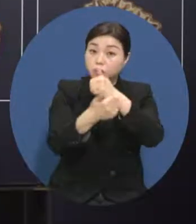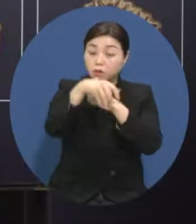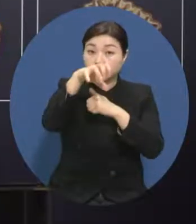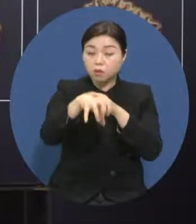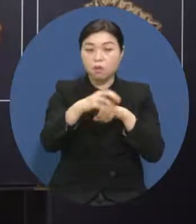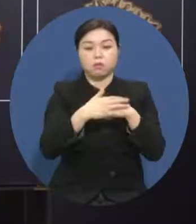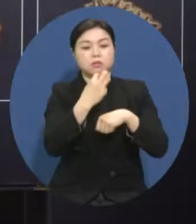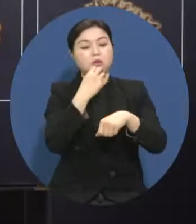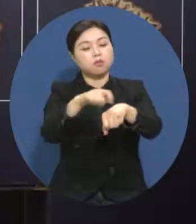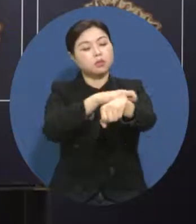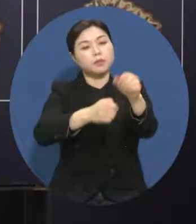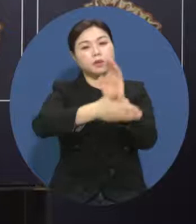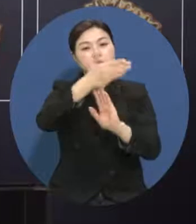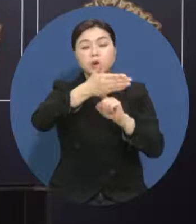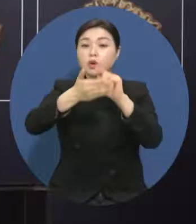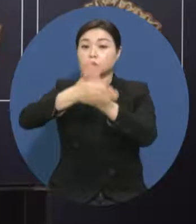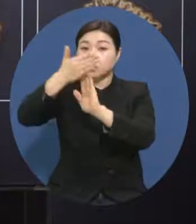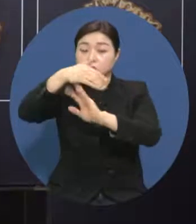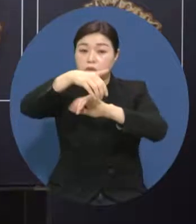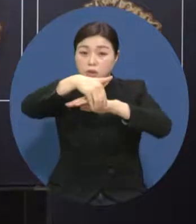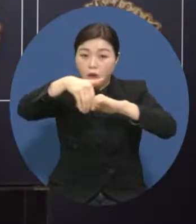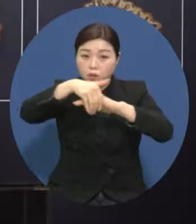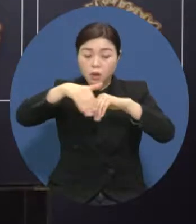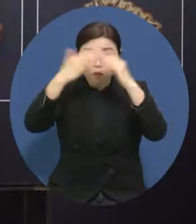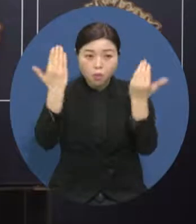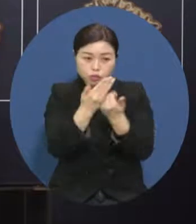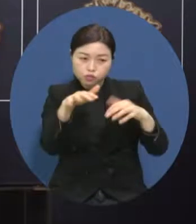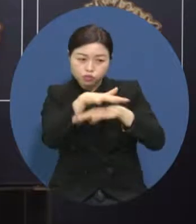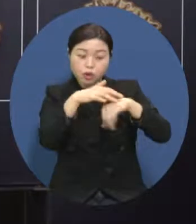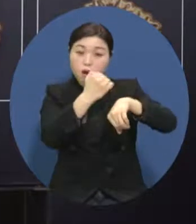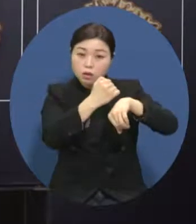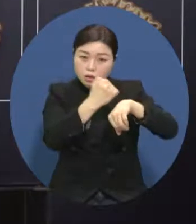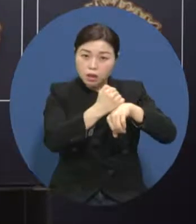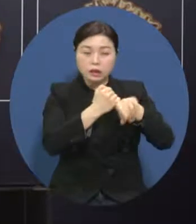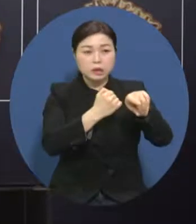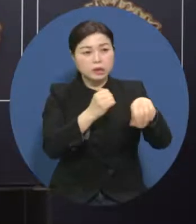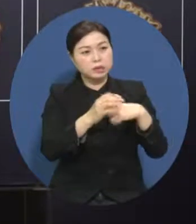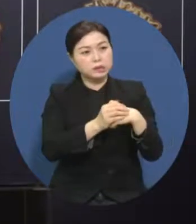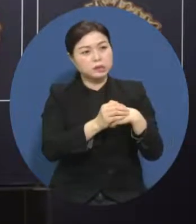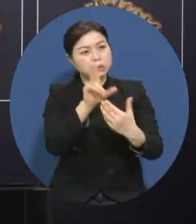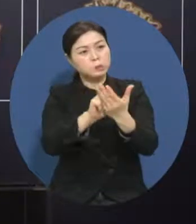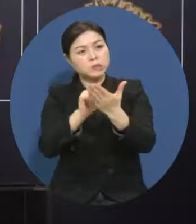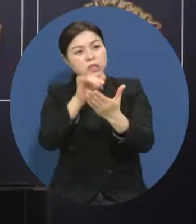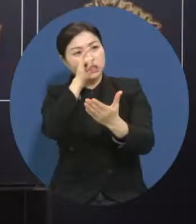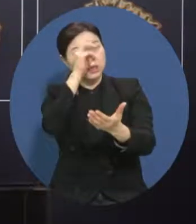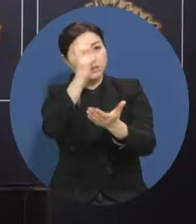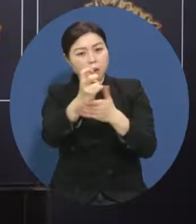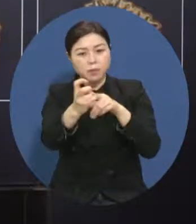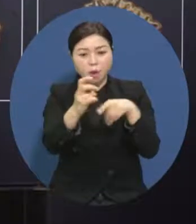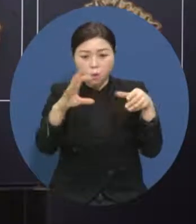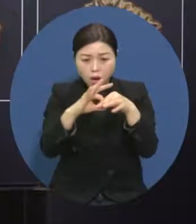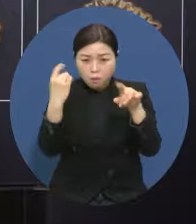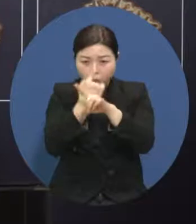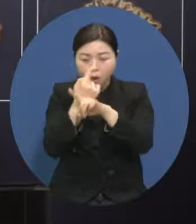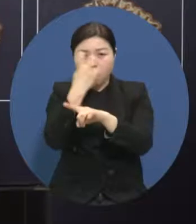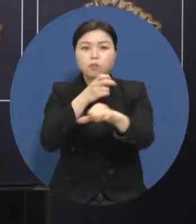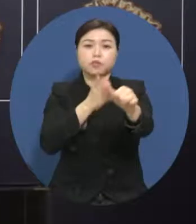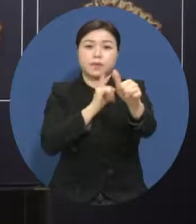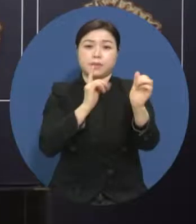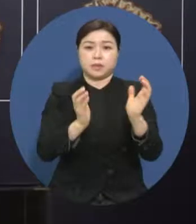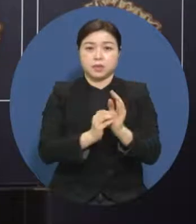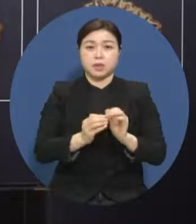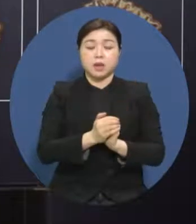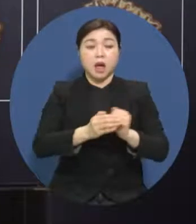도시계획관리위원회가 서울특별시 도시계획 전반에 작동하는 비합리적인 규제에 대한 재검토를 요구했습니다.